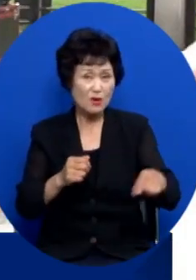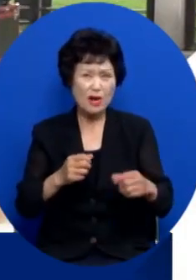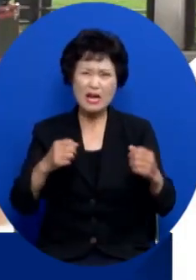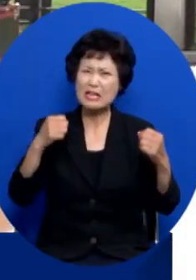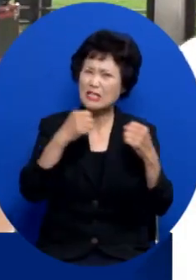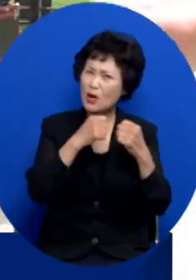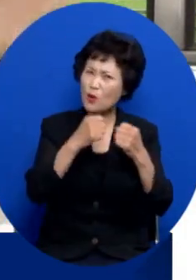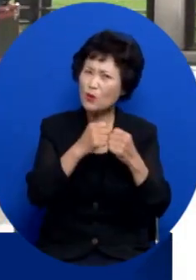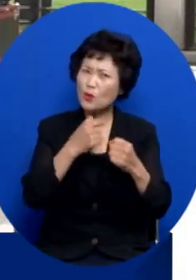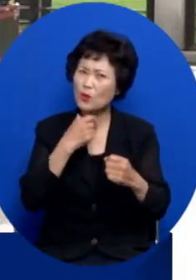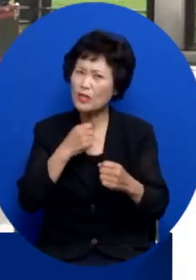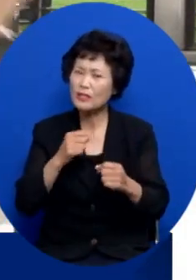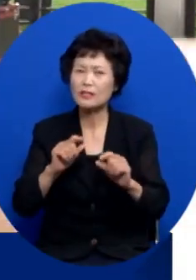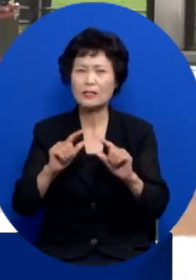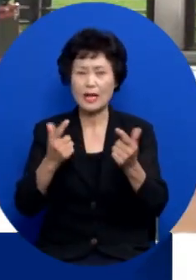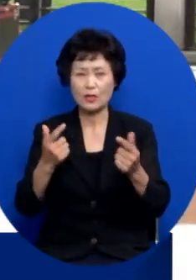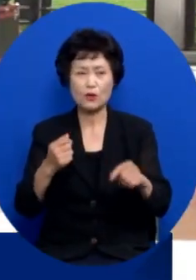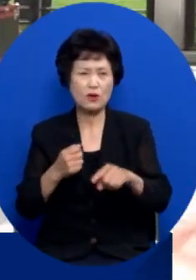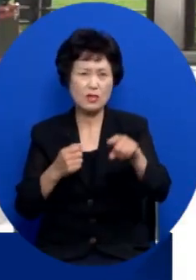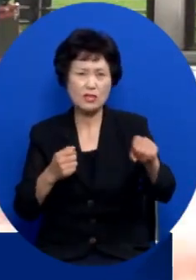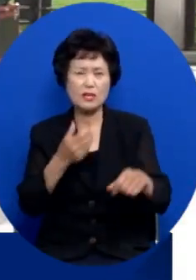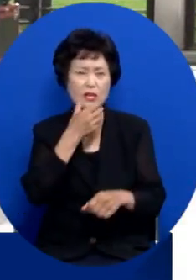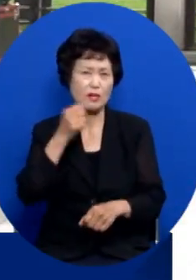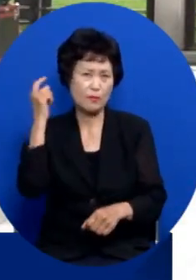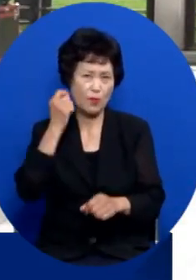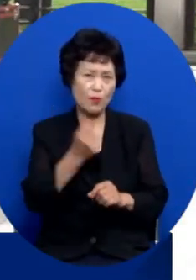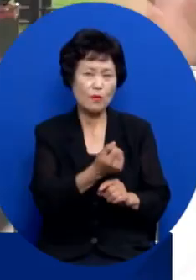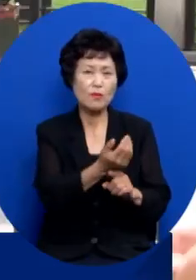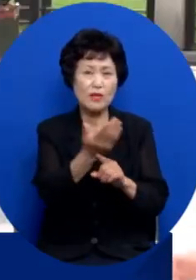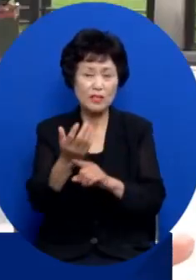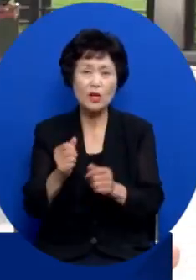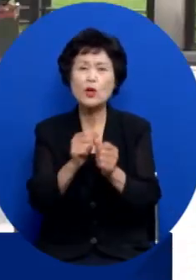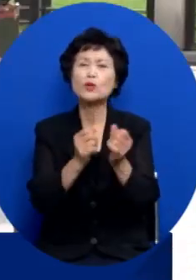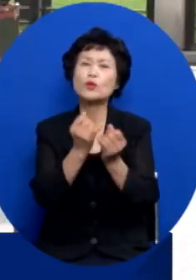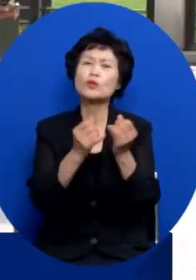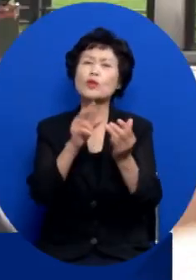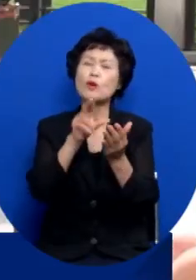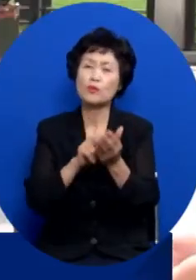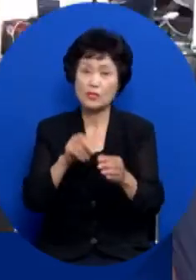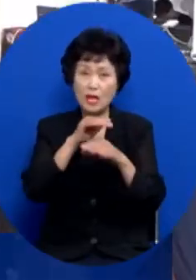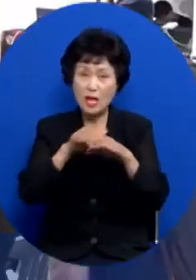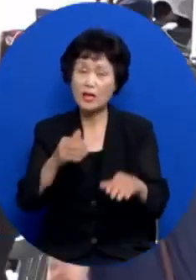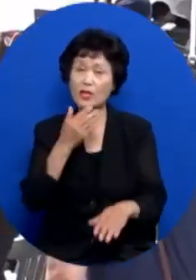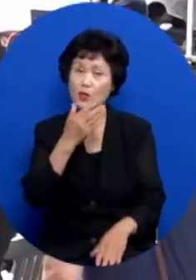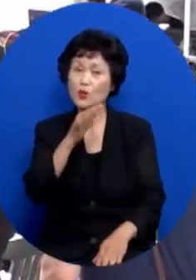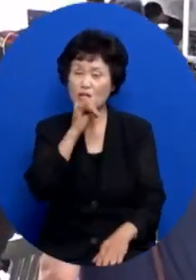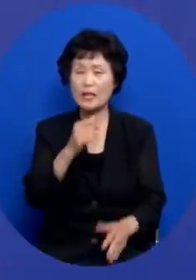저들에게 복음을 전하고 동성애는 해결될 수 있다는 것을 알리고.